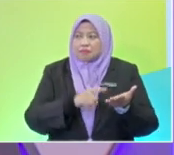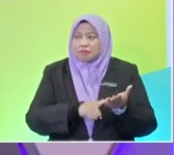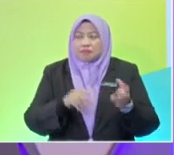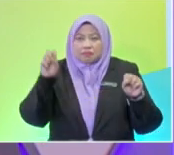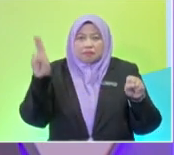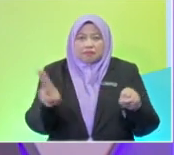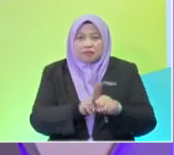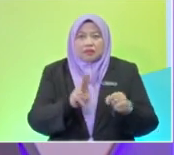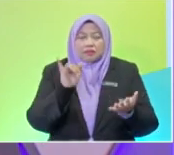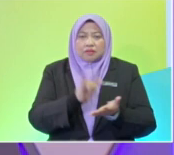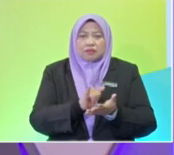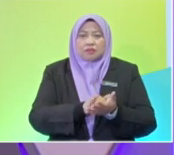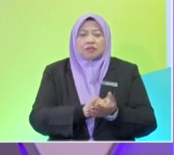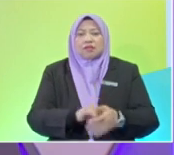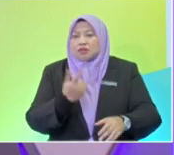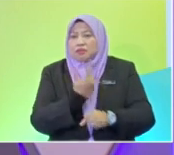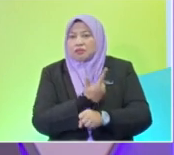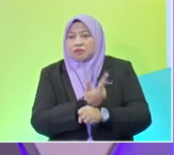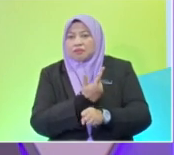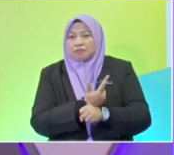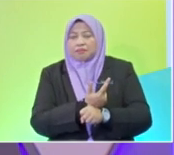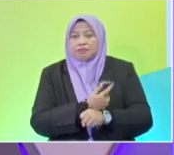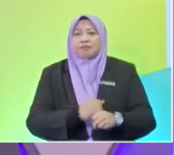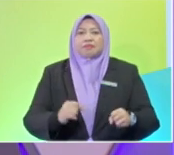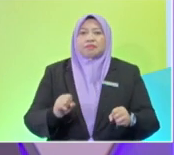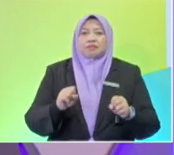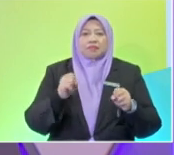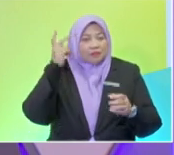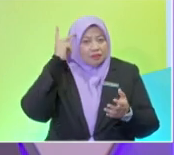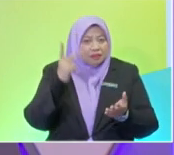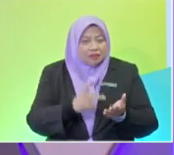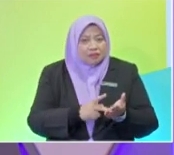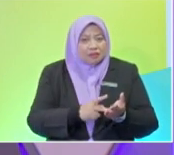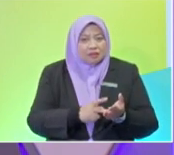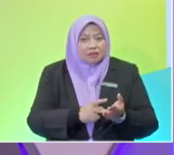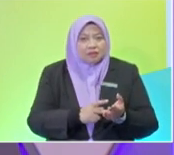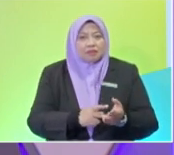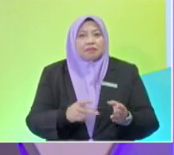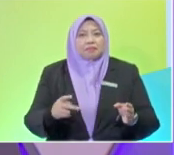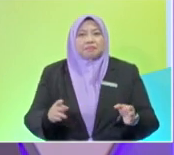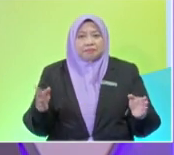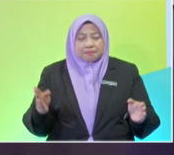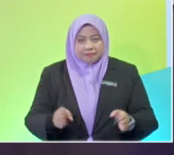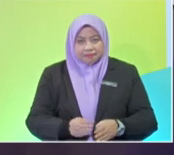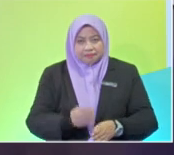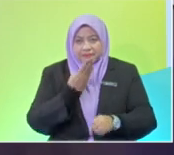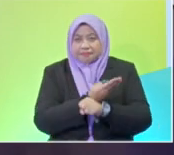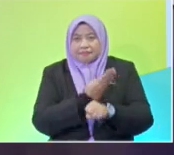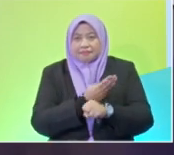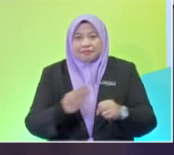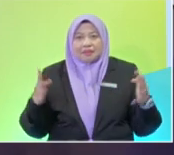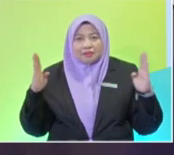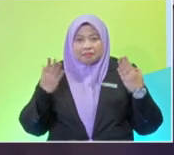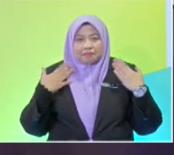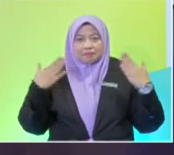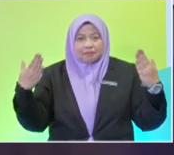sejenis bahan logam magnet juga dikenali sebagai bat besi berani besi berani besi